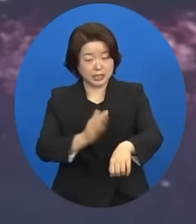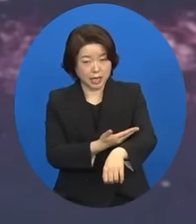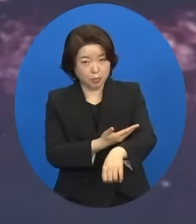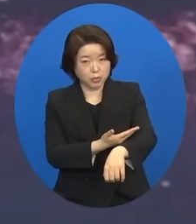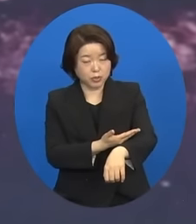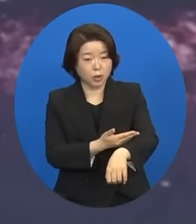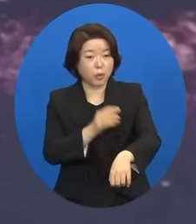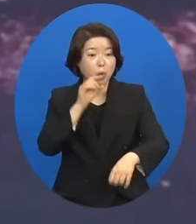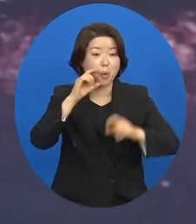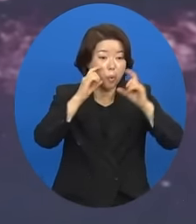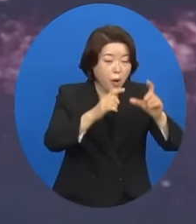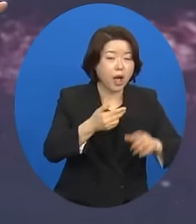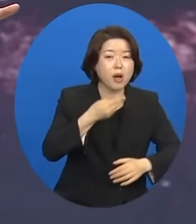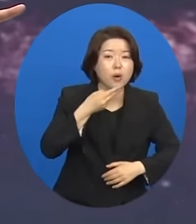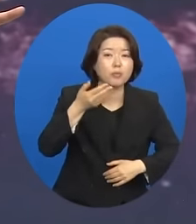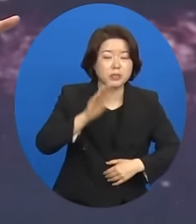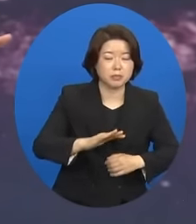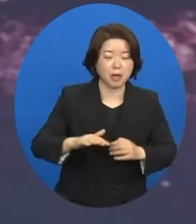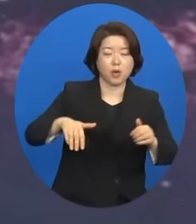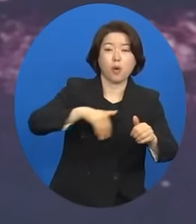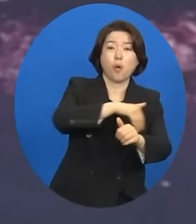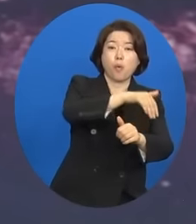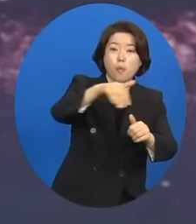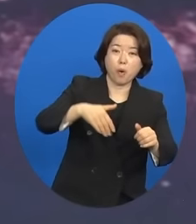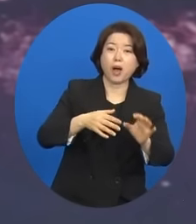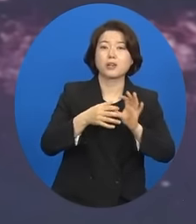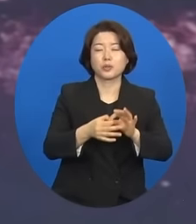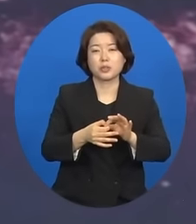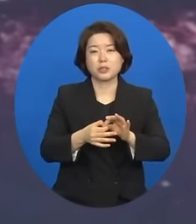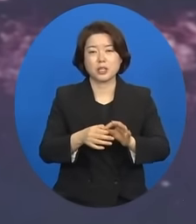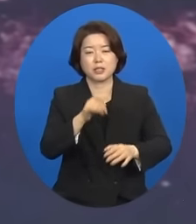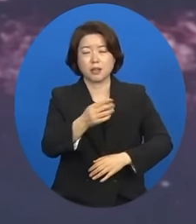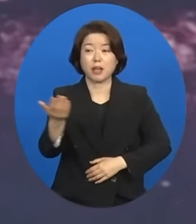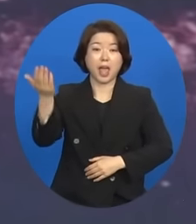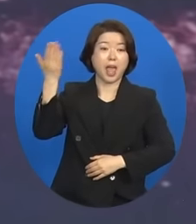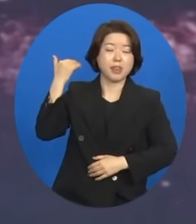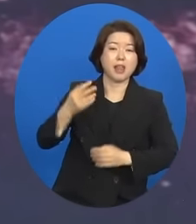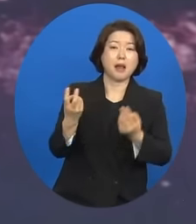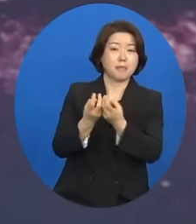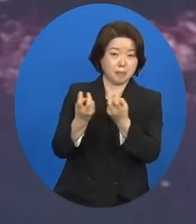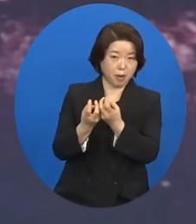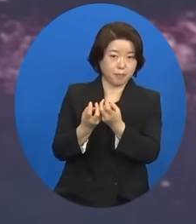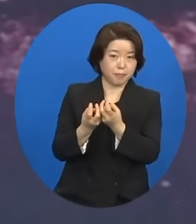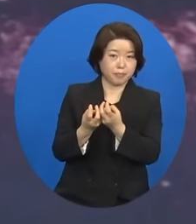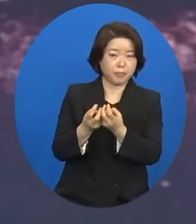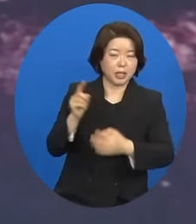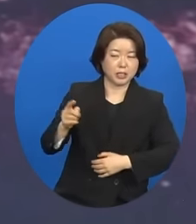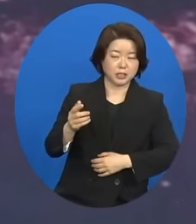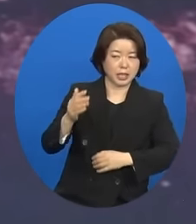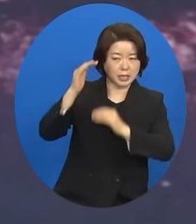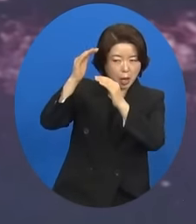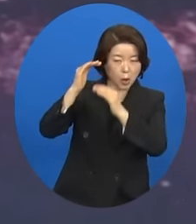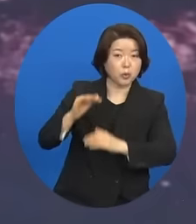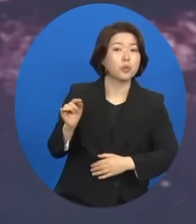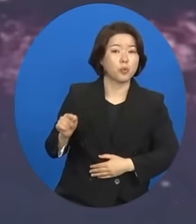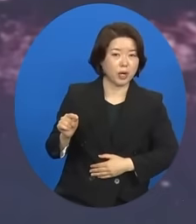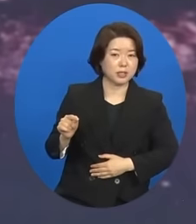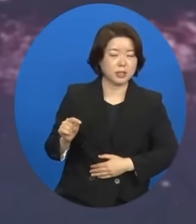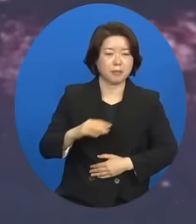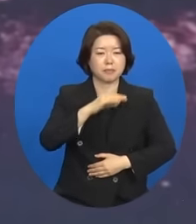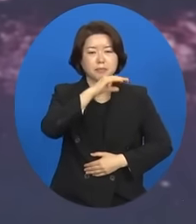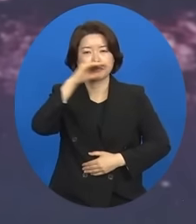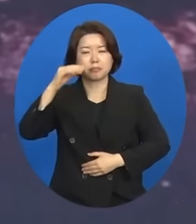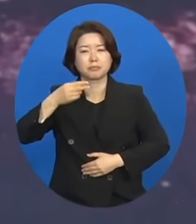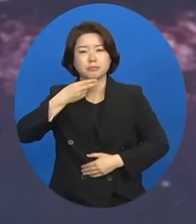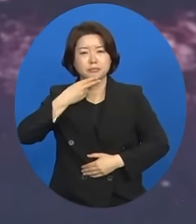했지만 환경을 통해서 사실상 너의 그 방법이 너의 그 과정이 옳지